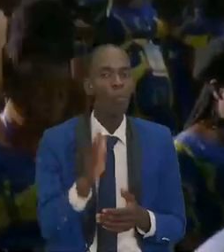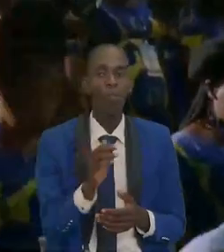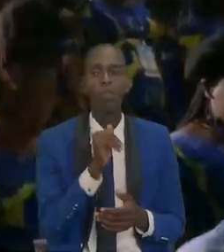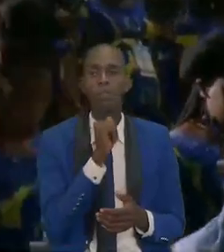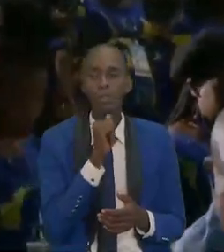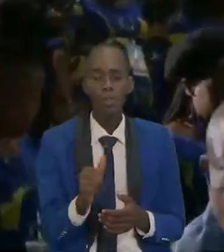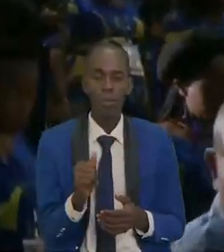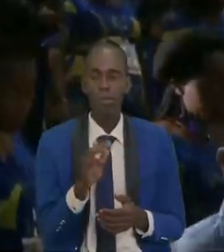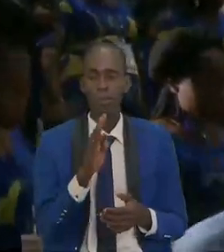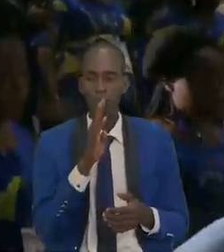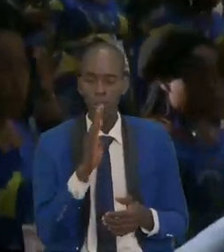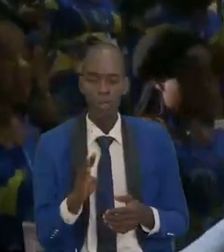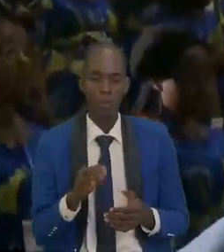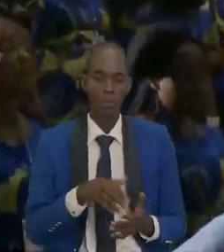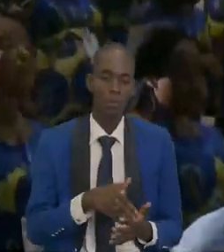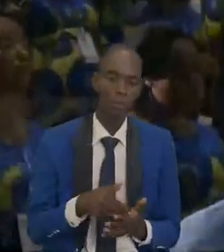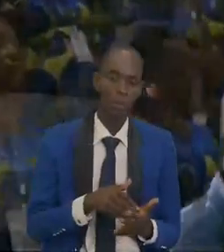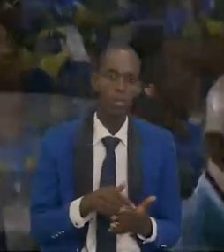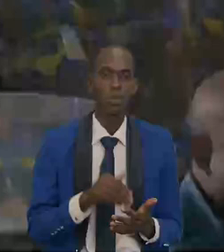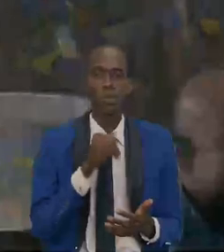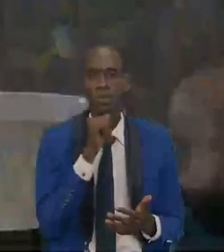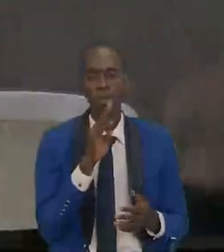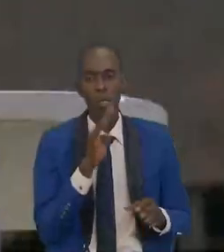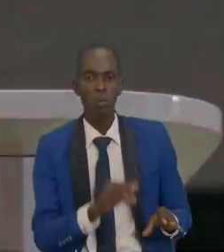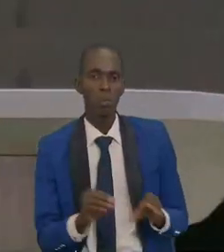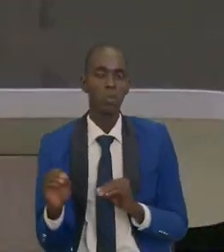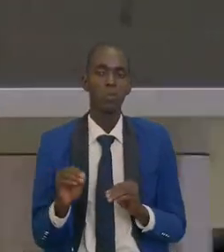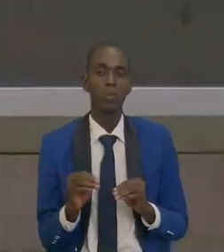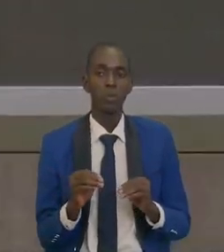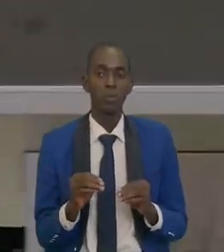qui ne va pas douter. Obéis maintenant.